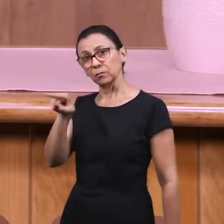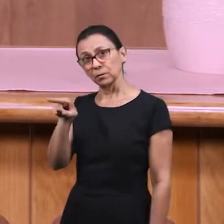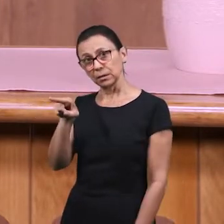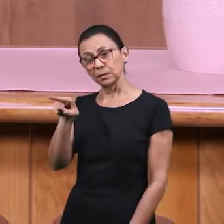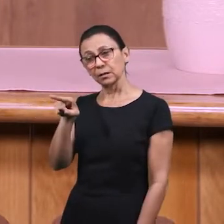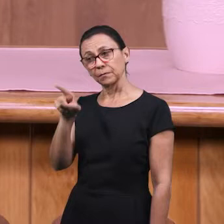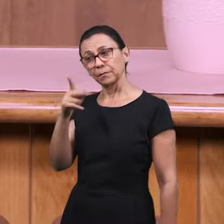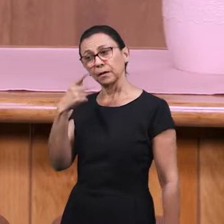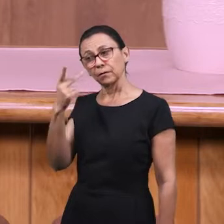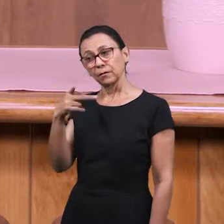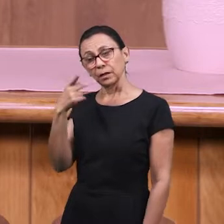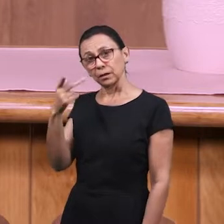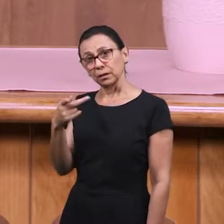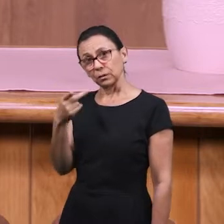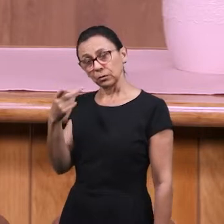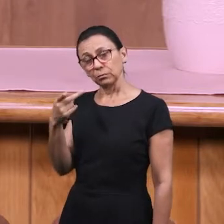Библия